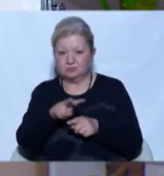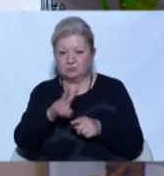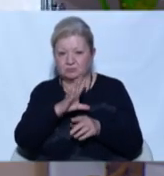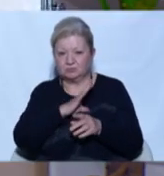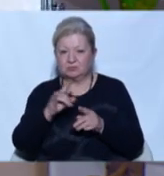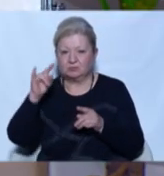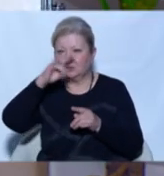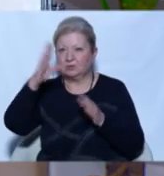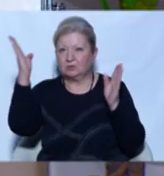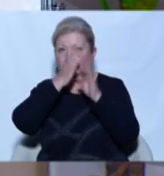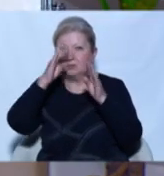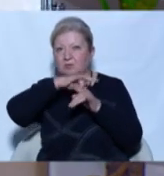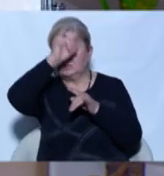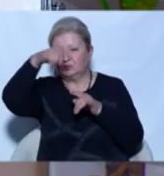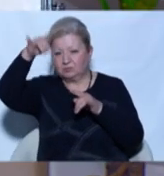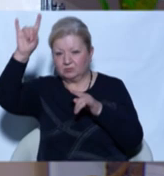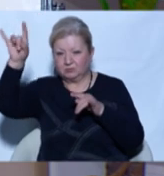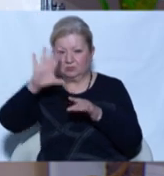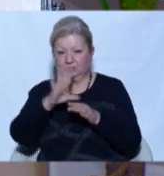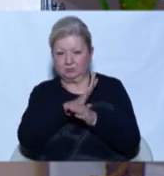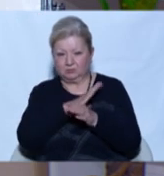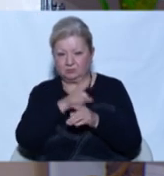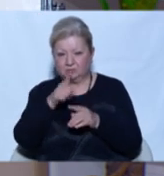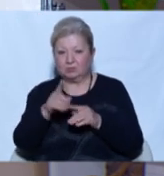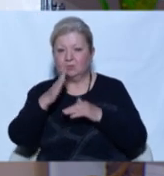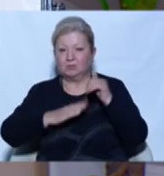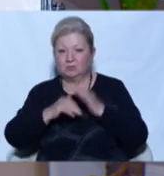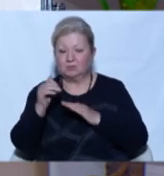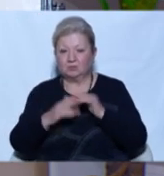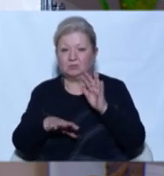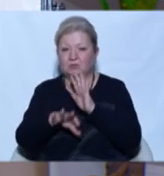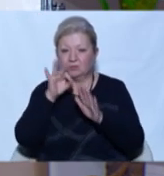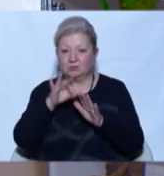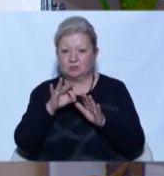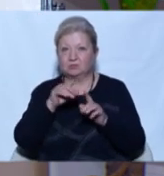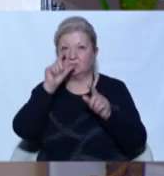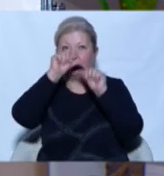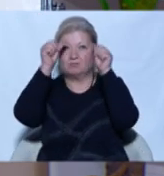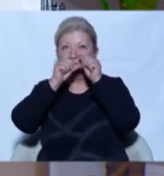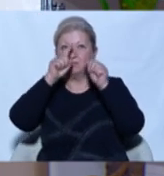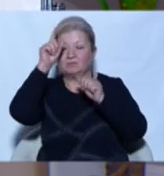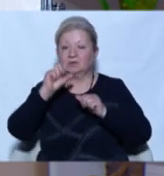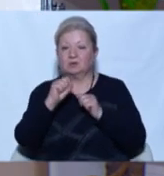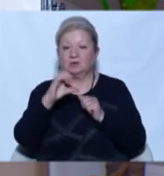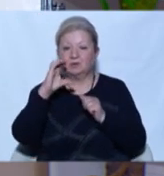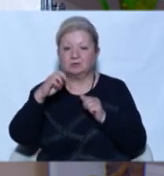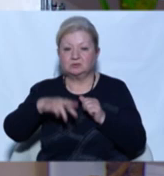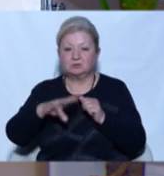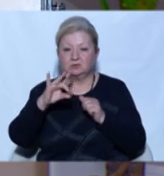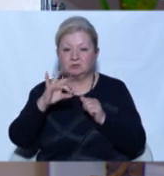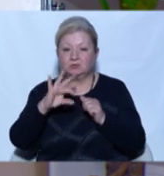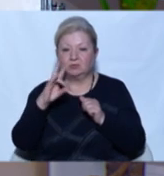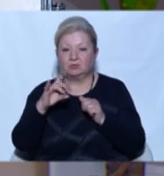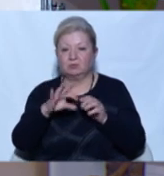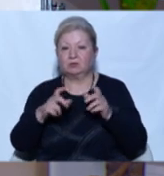აწყობდა ფრანებს და ჰაერში უშვებდა. პროფესიად აირჩია ასტრონომია და შესაბამისი განათლება მიიღო გერმანიისა